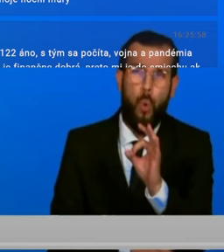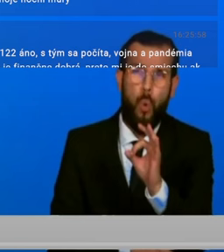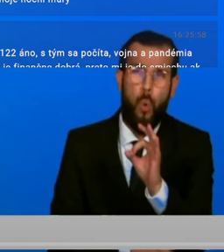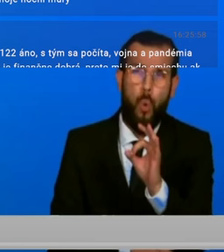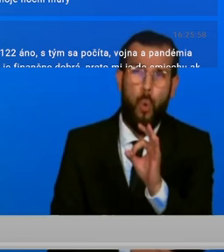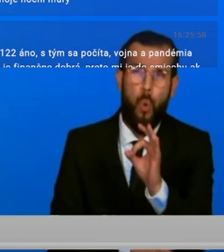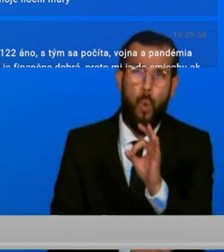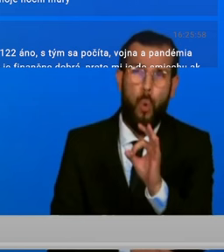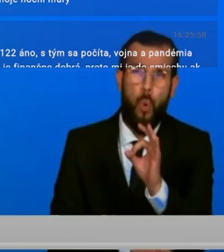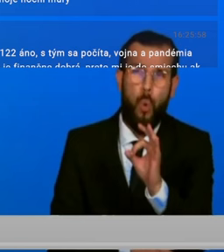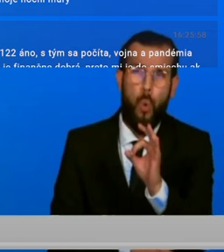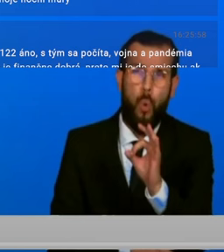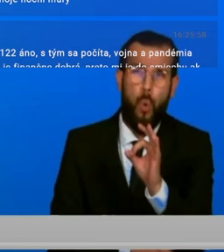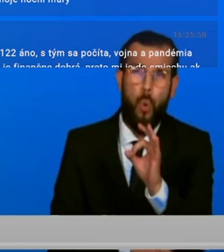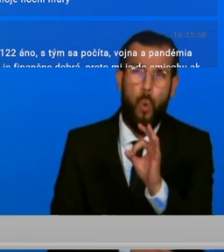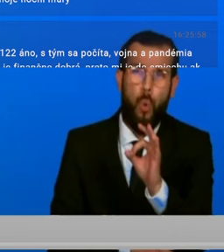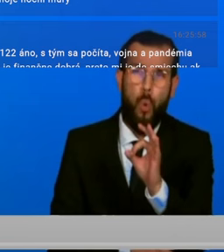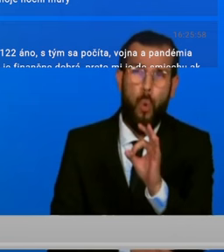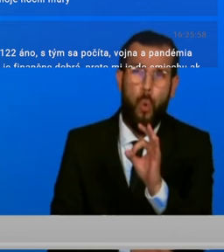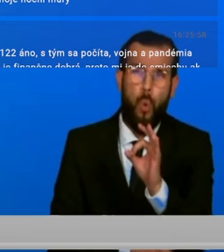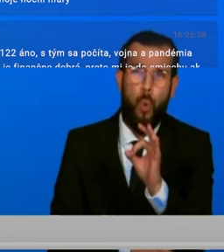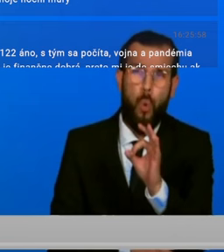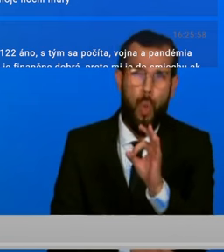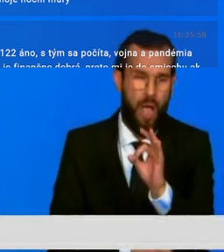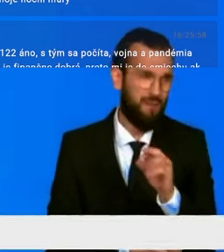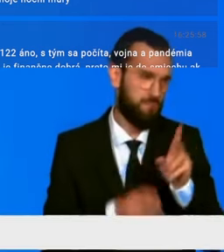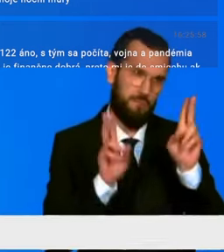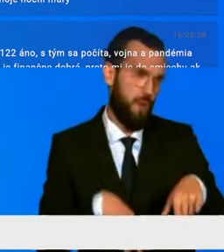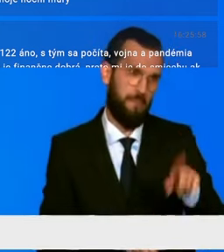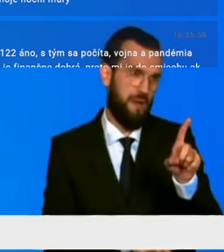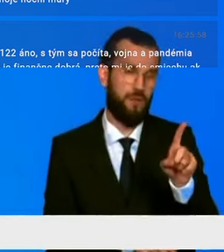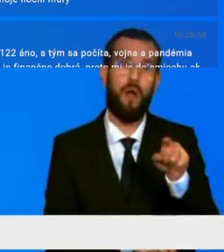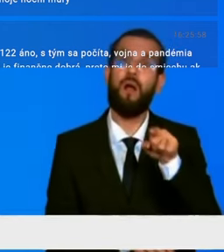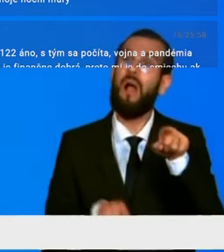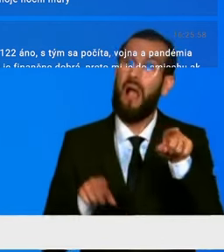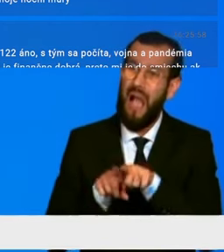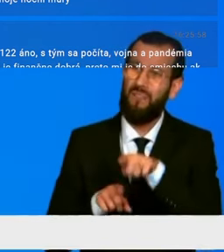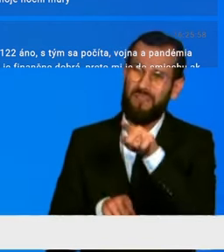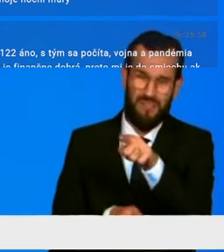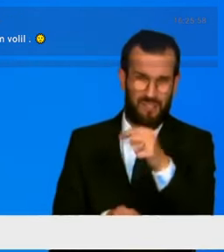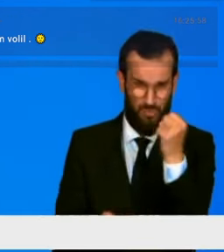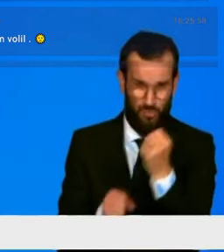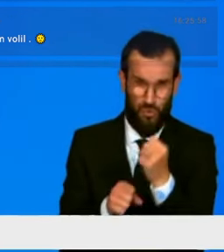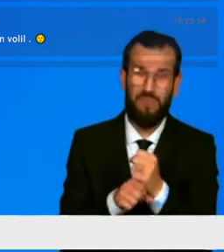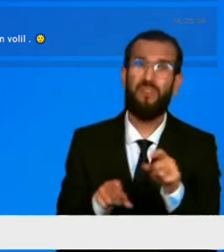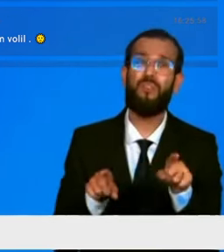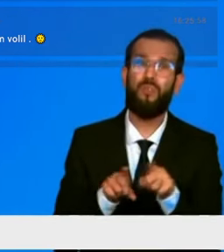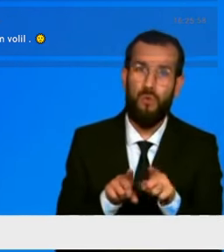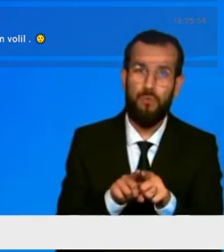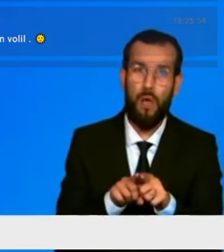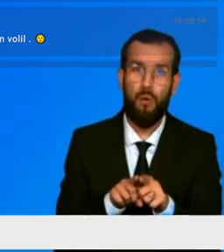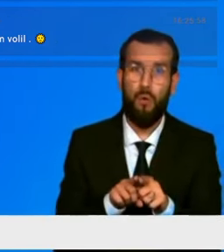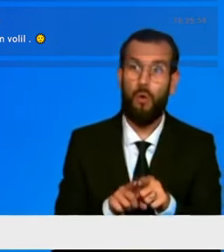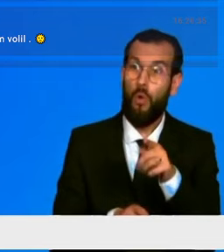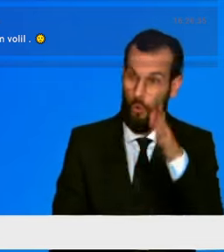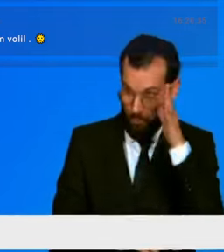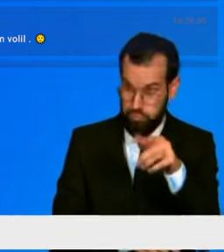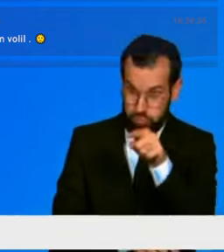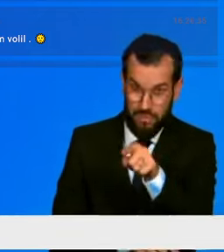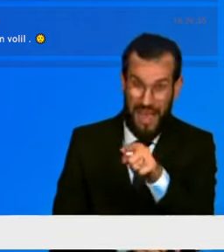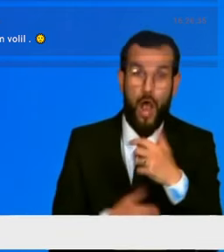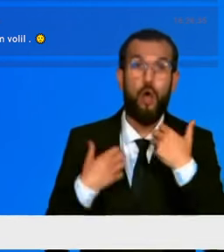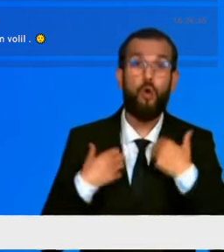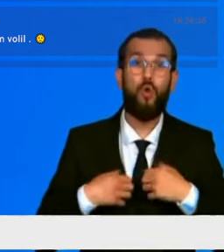skvelý skvelý teda tohle m pobavilo Veľmi pob ste veľmi pokrytecký spôsobom povedali že toto čo príde ten